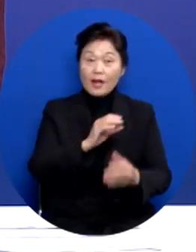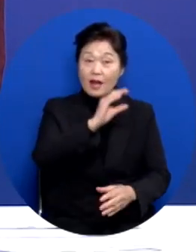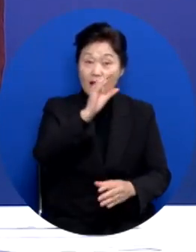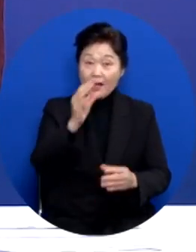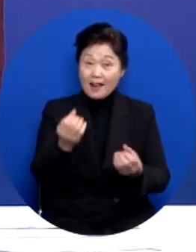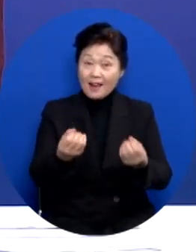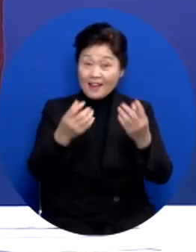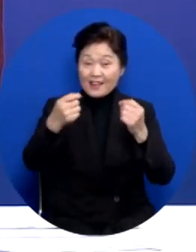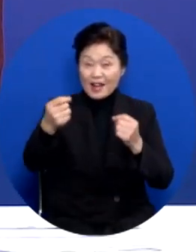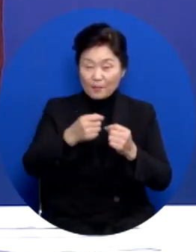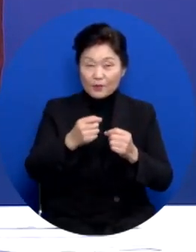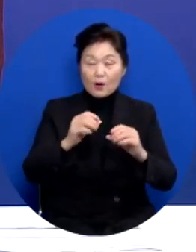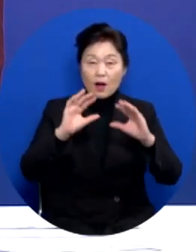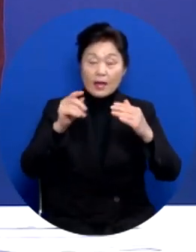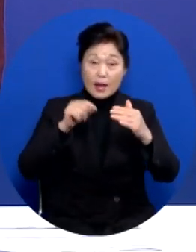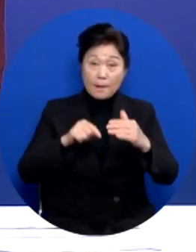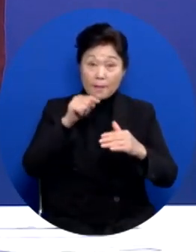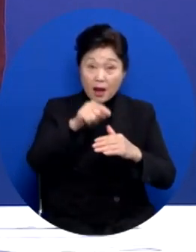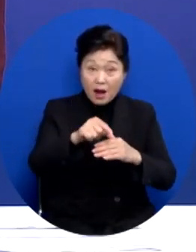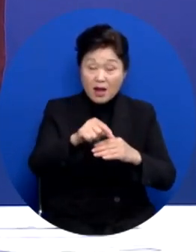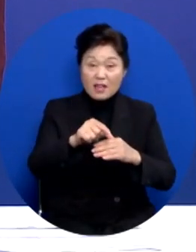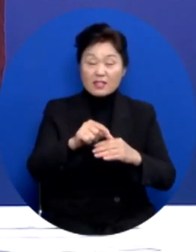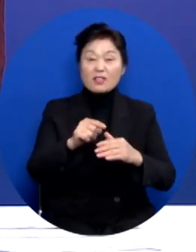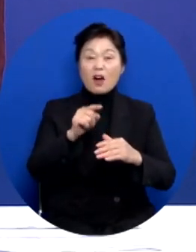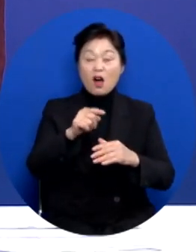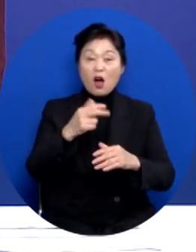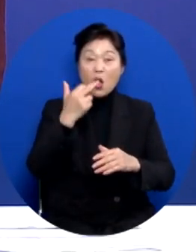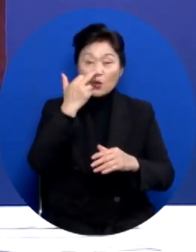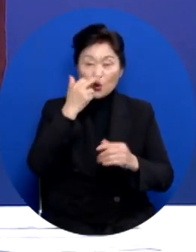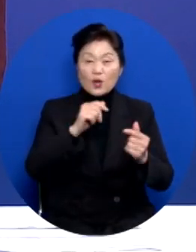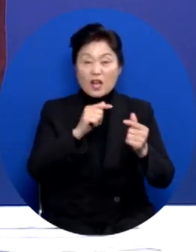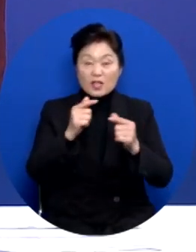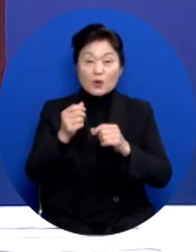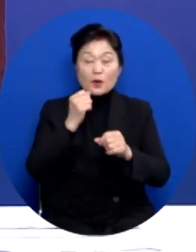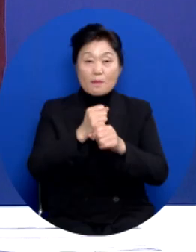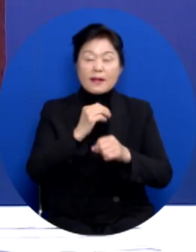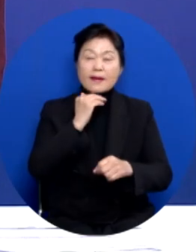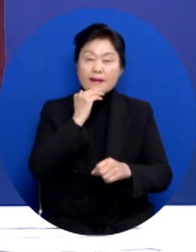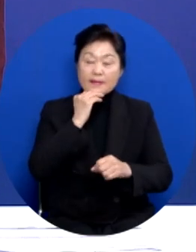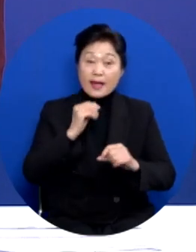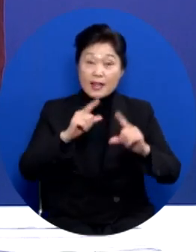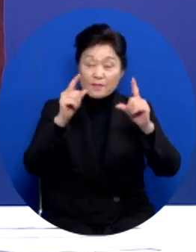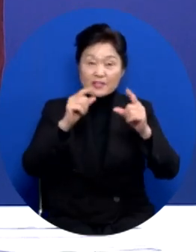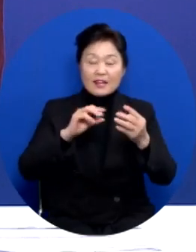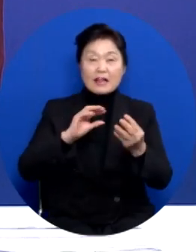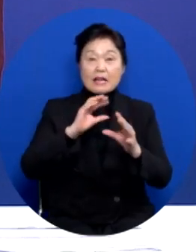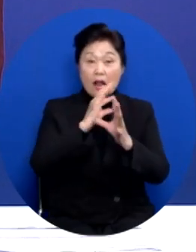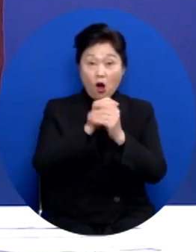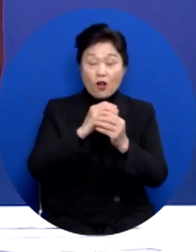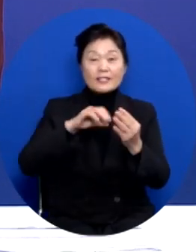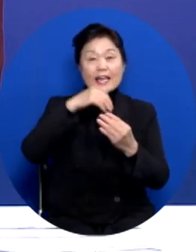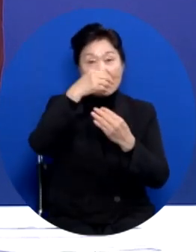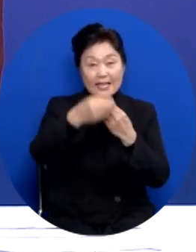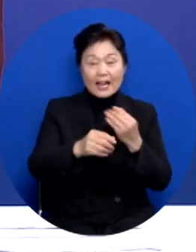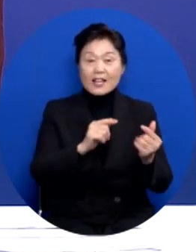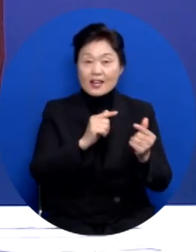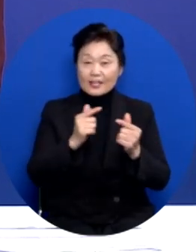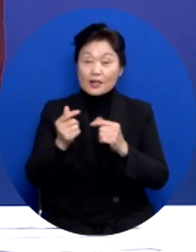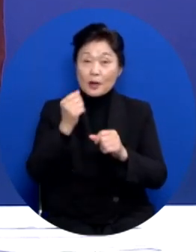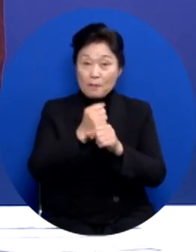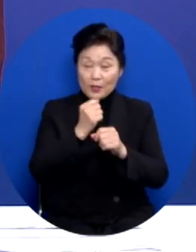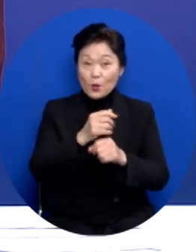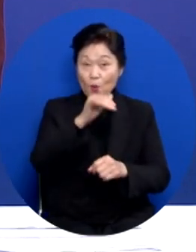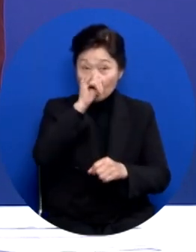성탄절을 앞두고 국내와 해외에서 오너먼트, 초콜릿 등으로 만든 대림절 달력, 즉 어드벤트 캘린더를 선보이고